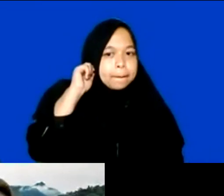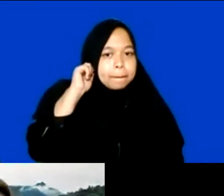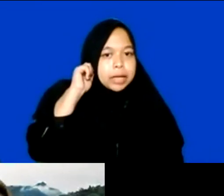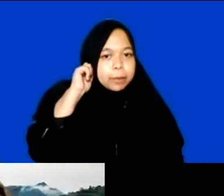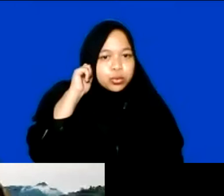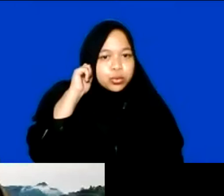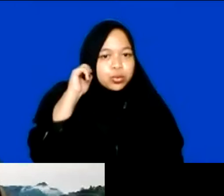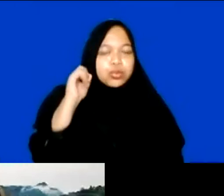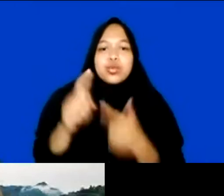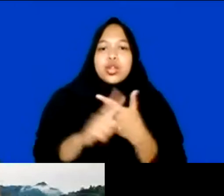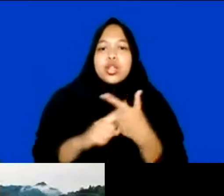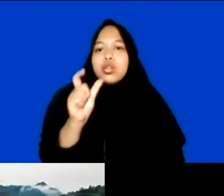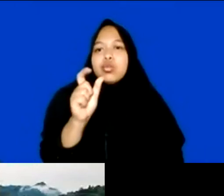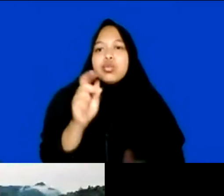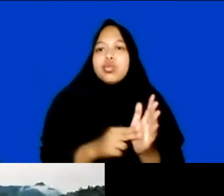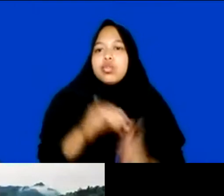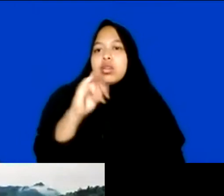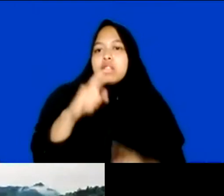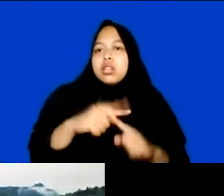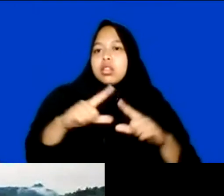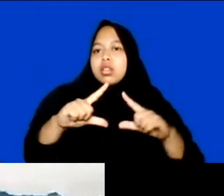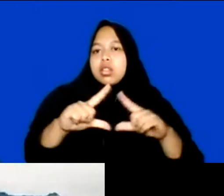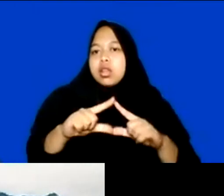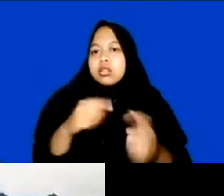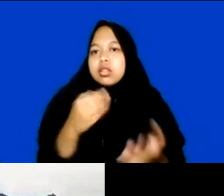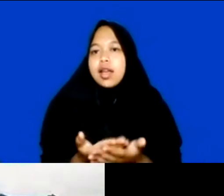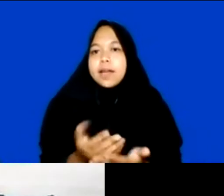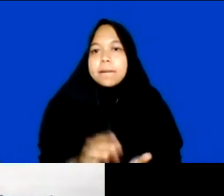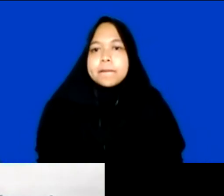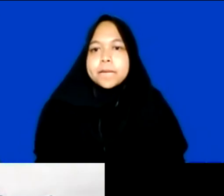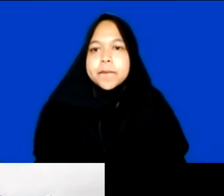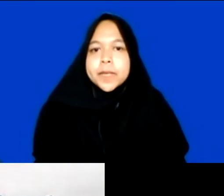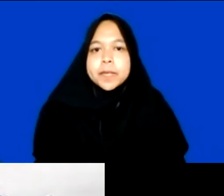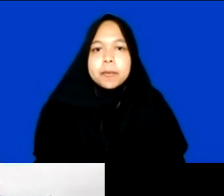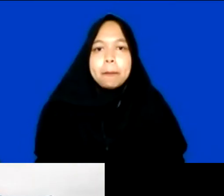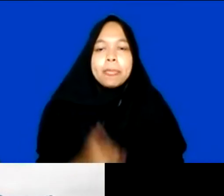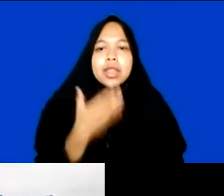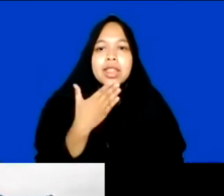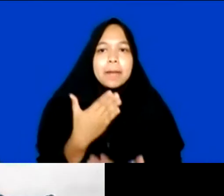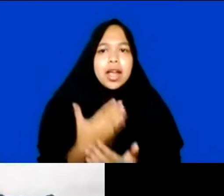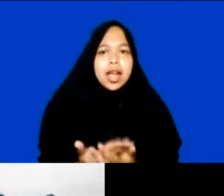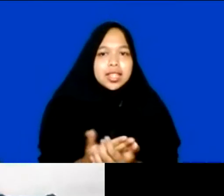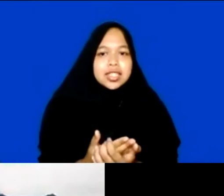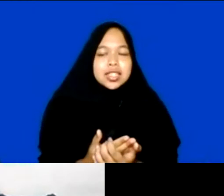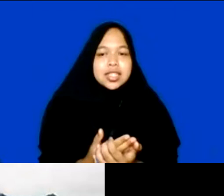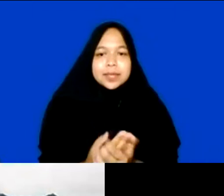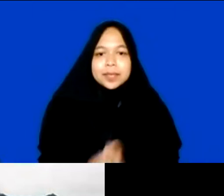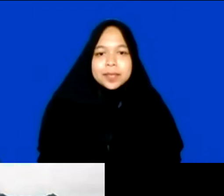Yunita. Oke, silakan Ibu. Yeah. Terima kasih waktu yang diberikan ya, pada